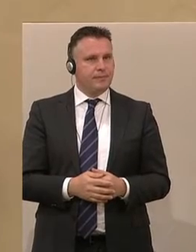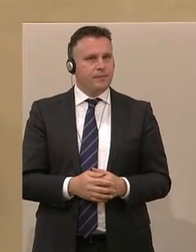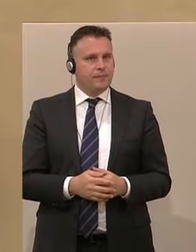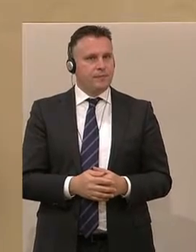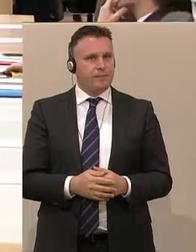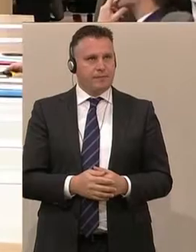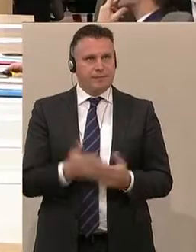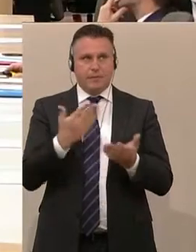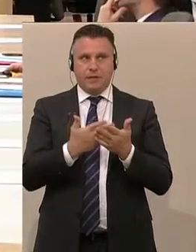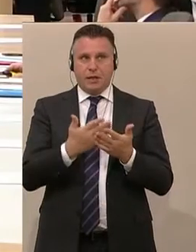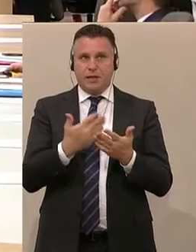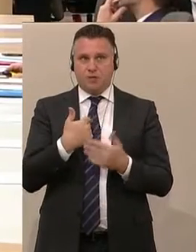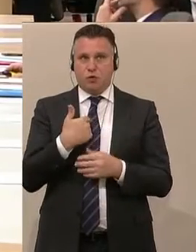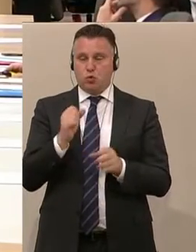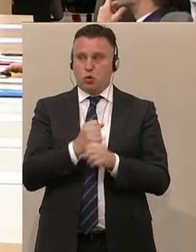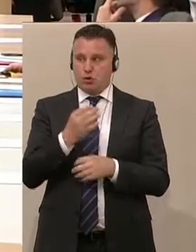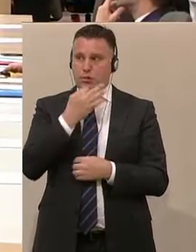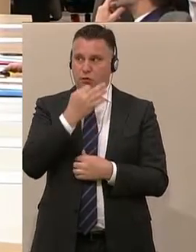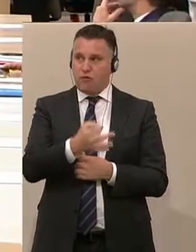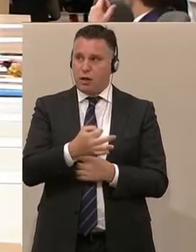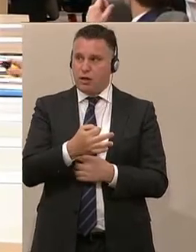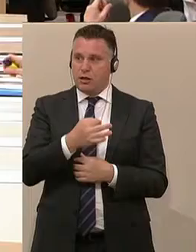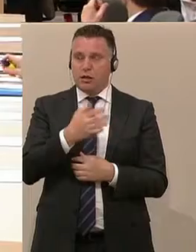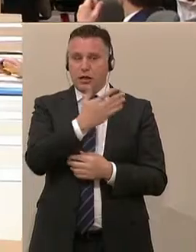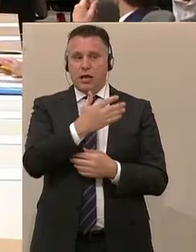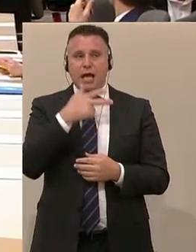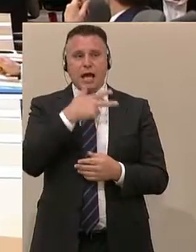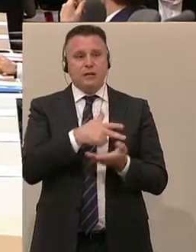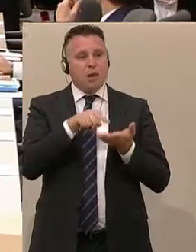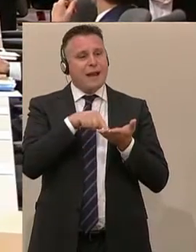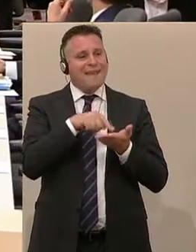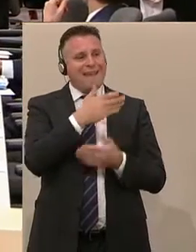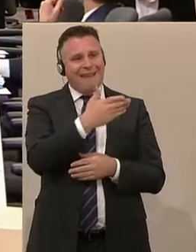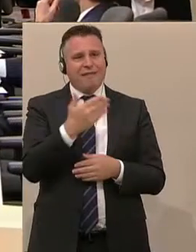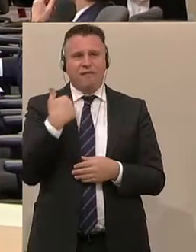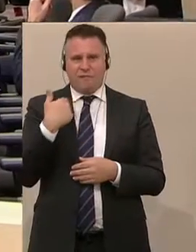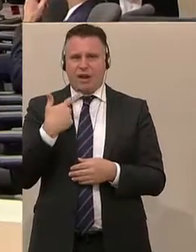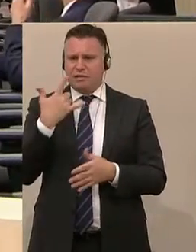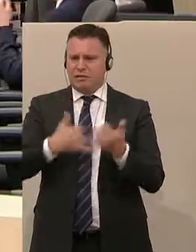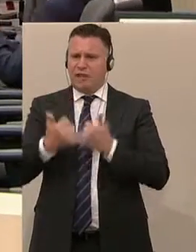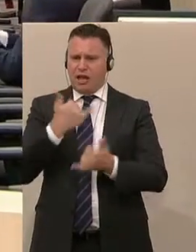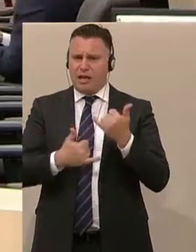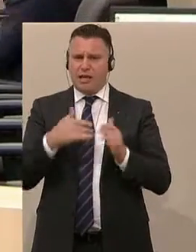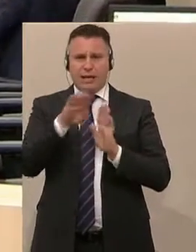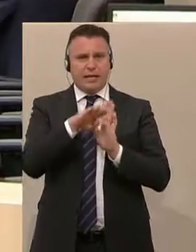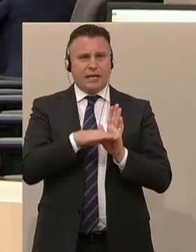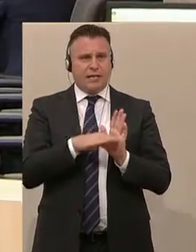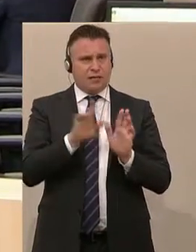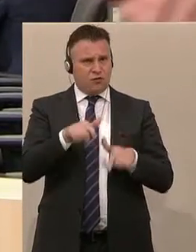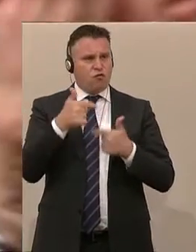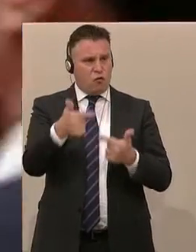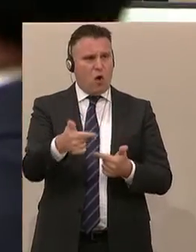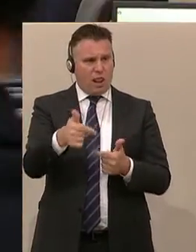Bei dieser Gelegenheit frage ich mich natürlich, was hat die Kern-SPÖ in den letzten 2 Jahren gemacht? Die Gesetzesvorlage lag also